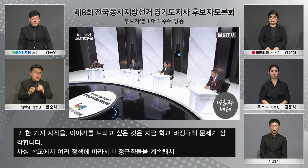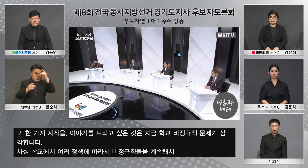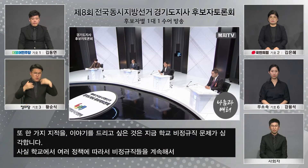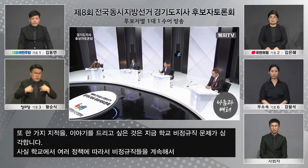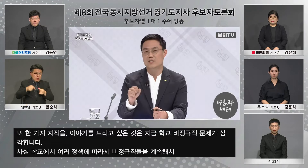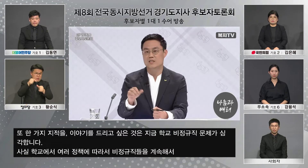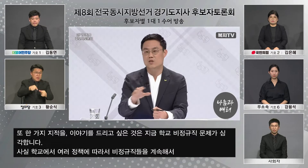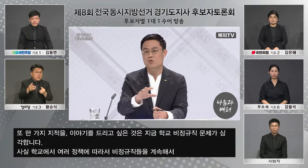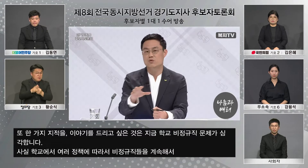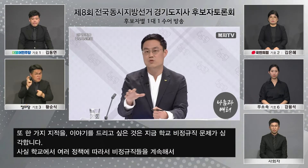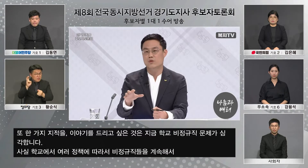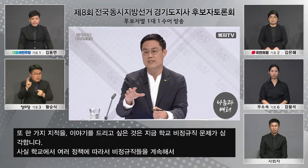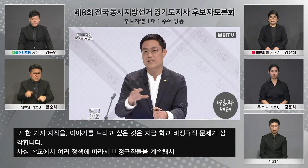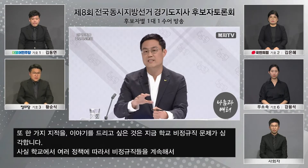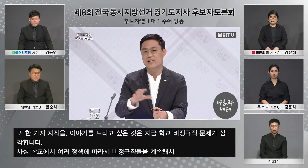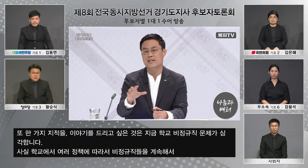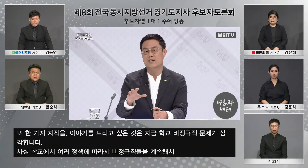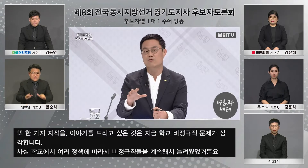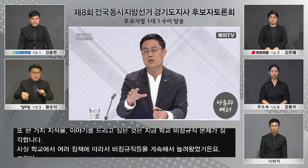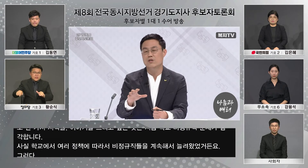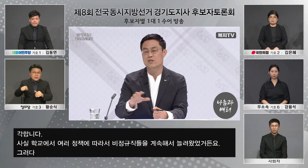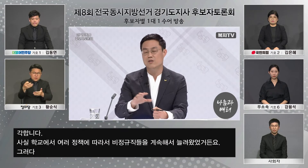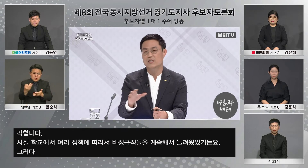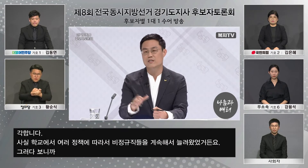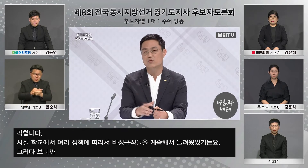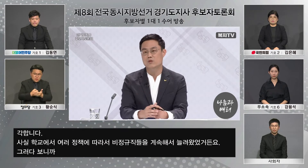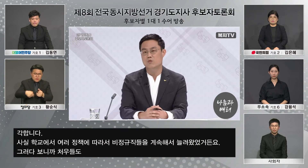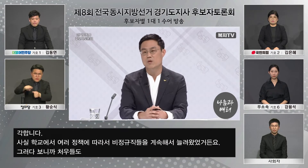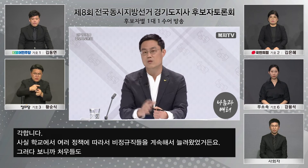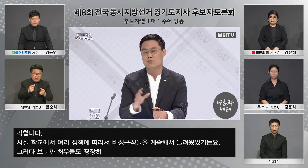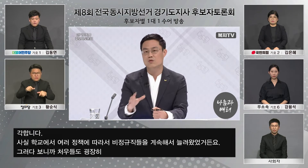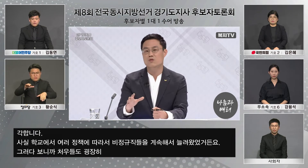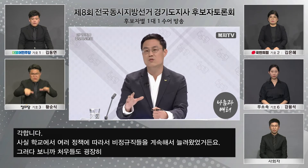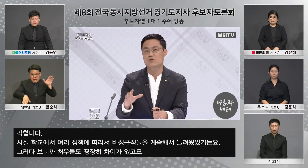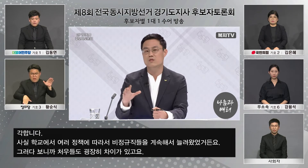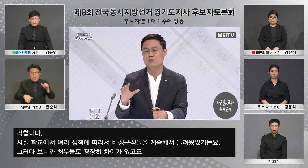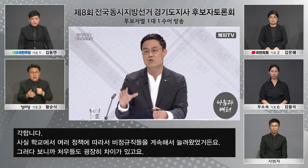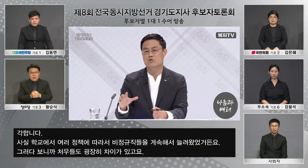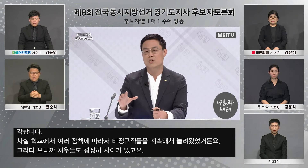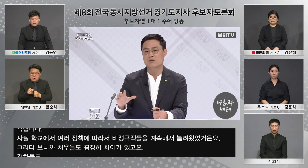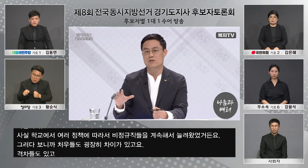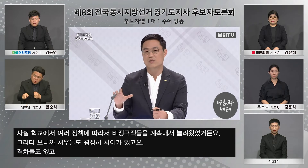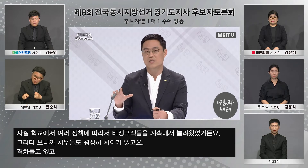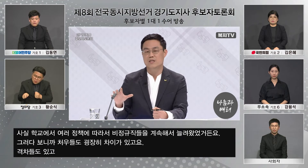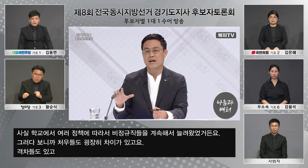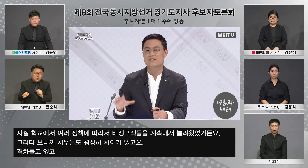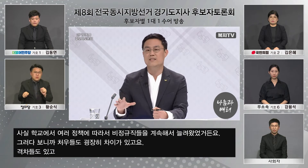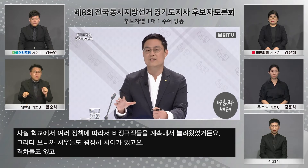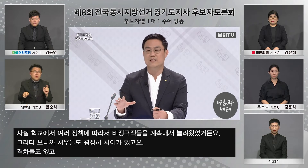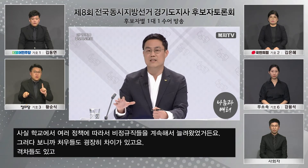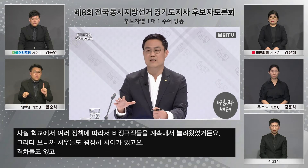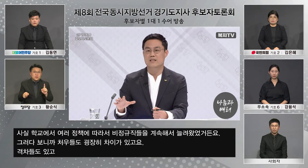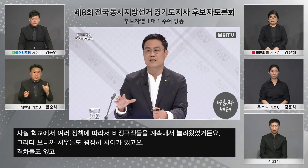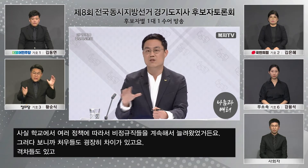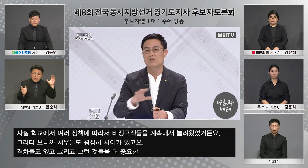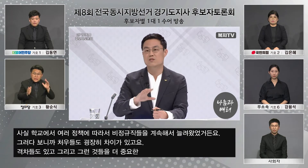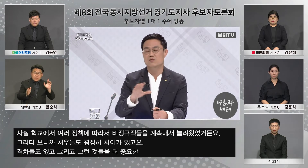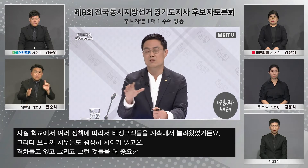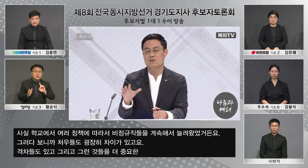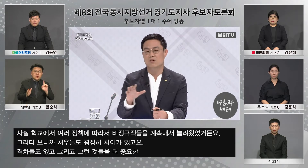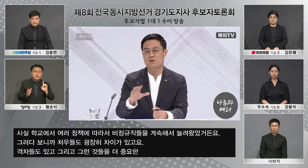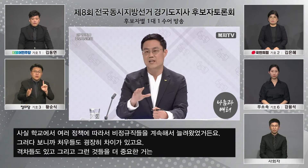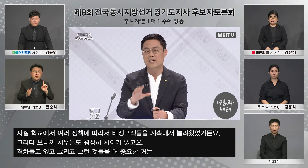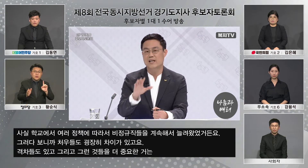그러다 보니까 이 처우들도 굉장히 차이가 있고요. 격차들도 있고, 그리고 그런 것들을 더 중요한 거는 학생들이